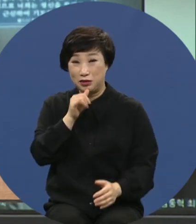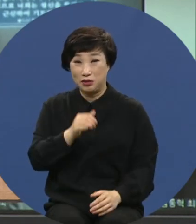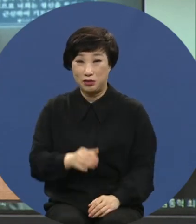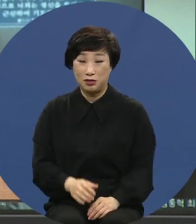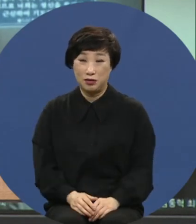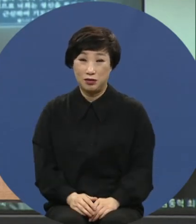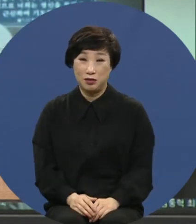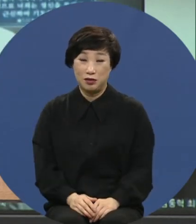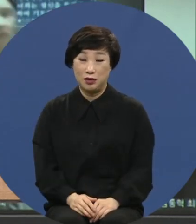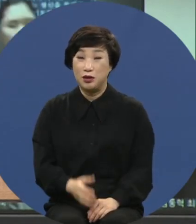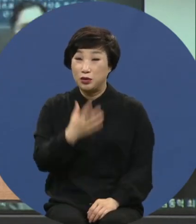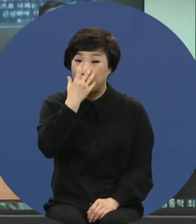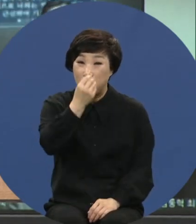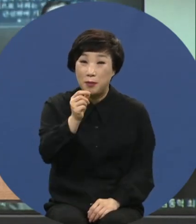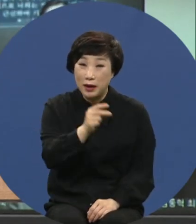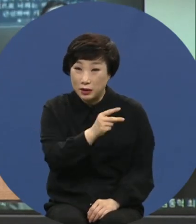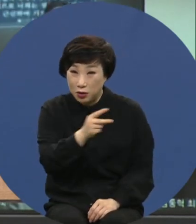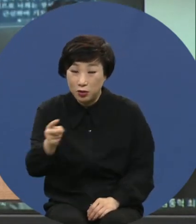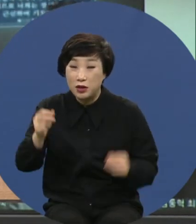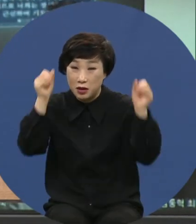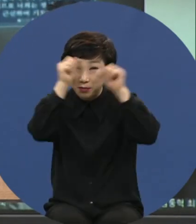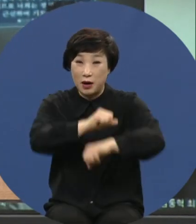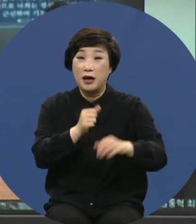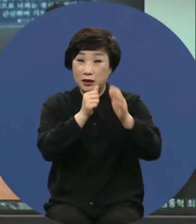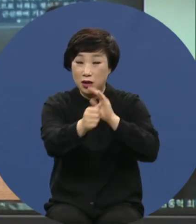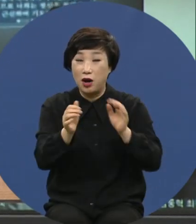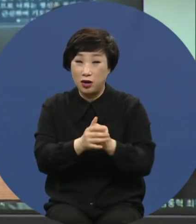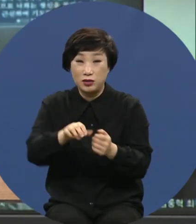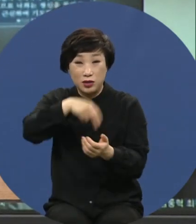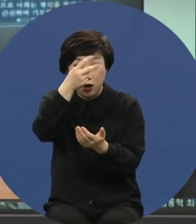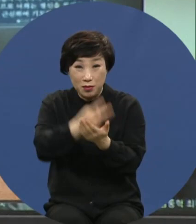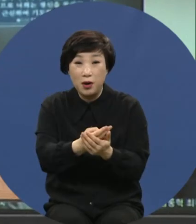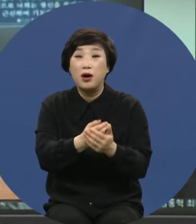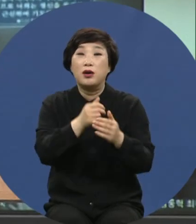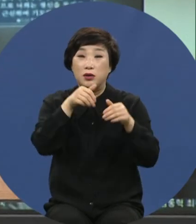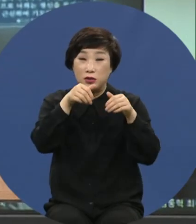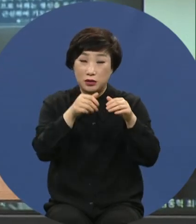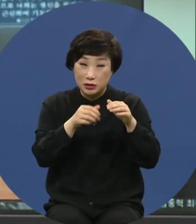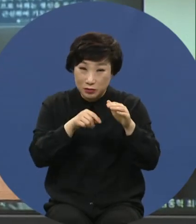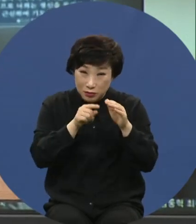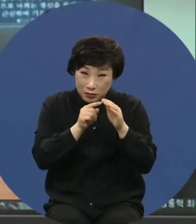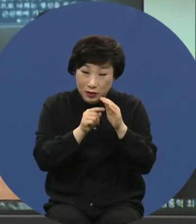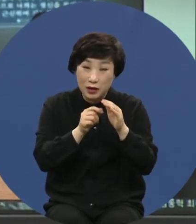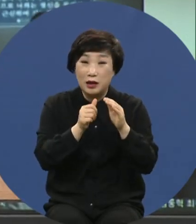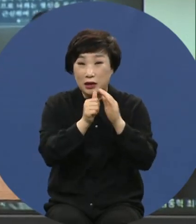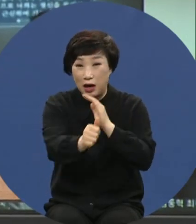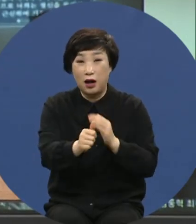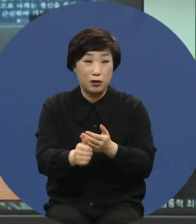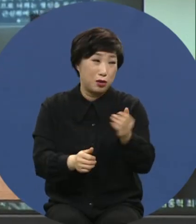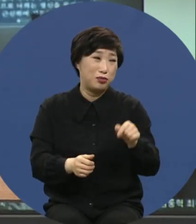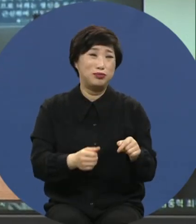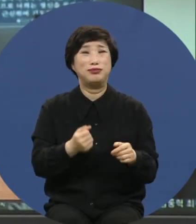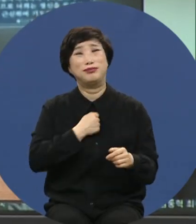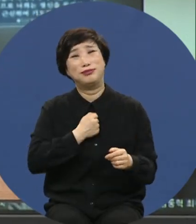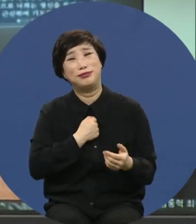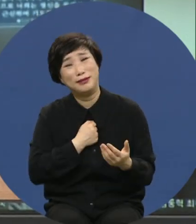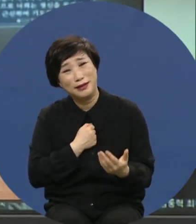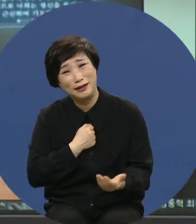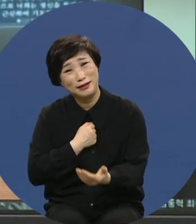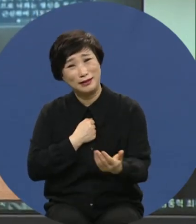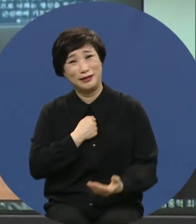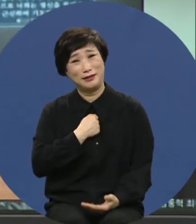말입니다. 교만은 패망의 선봉이요, 넘어짐의 앞제비다. 이보다 비참할 수는 없다는